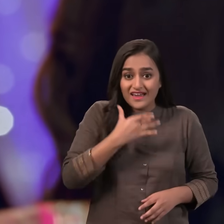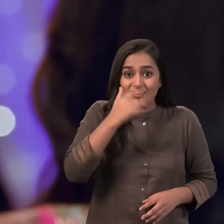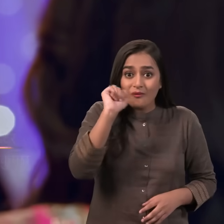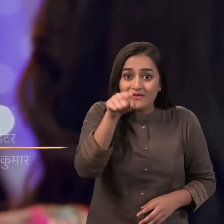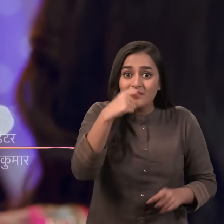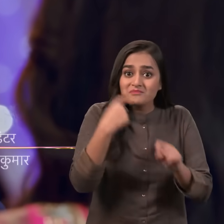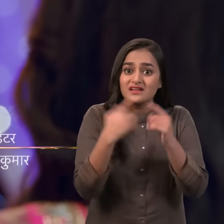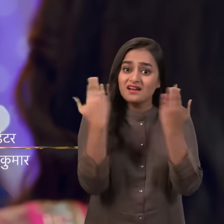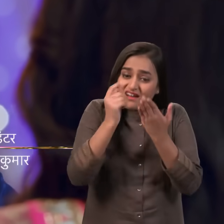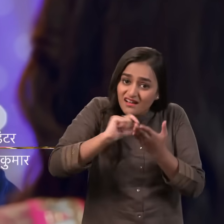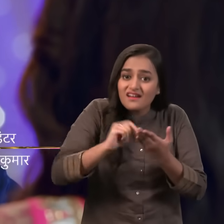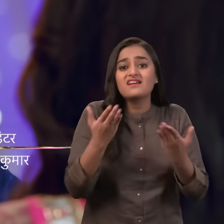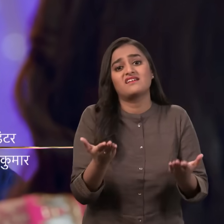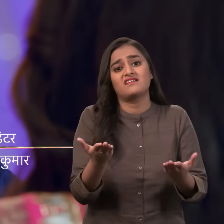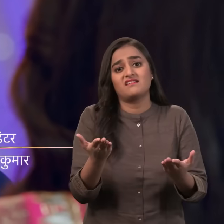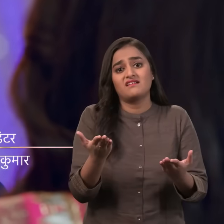पढ़ाई लिखाई की उम्र है तेरी पुत्र,